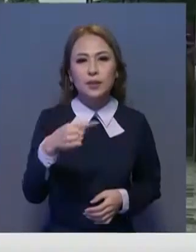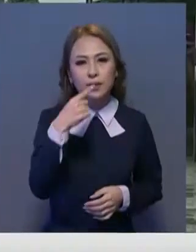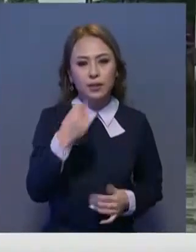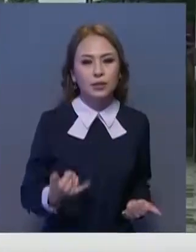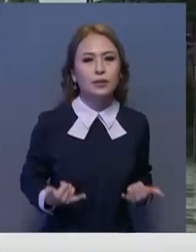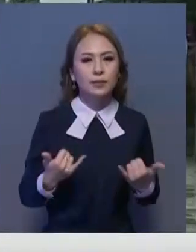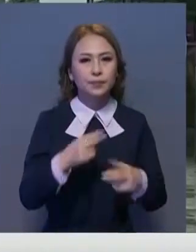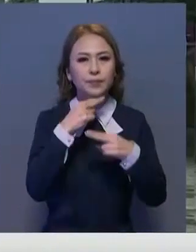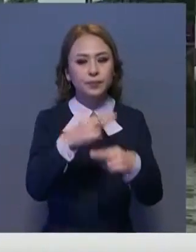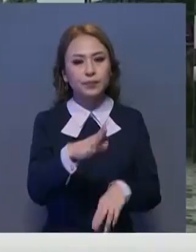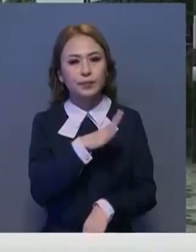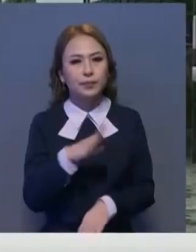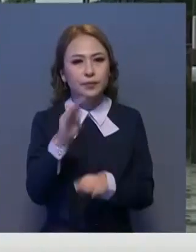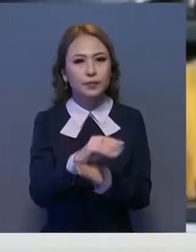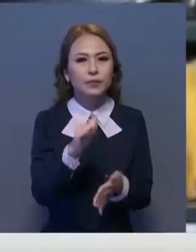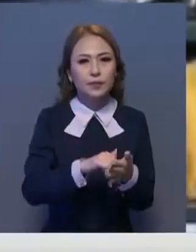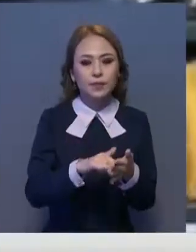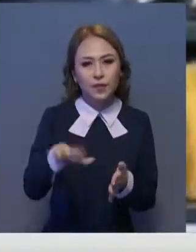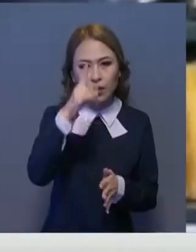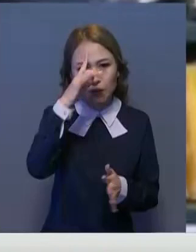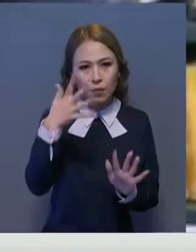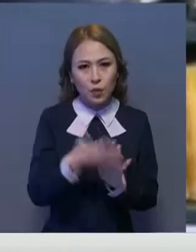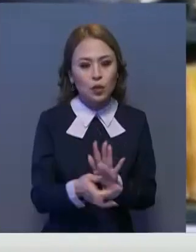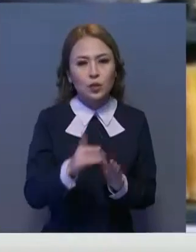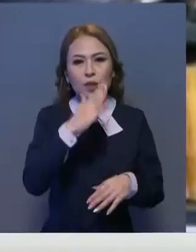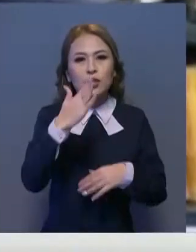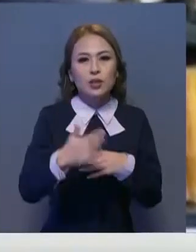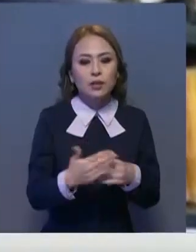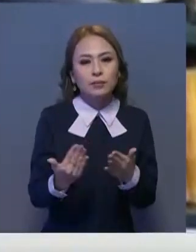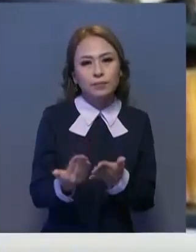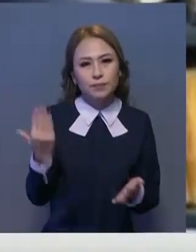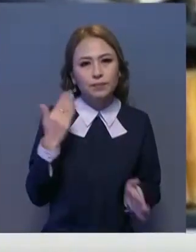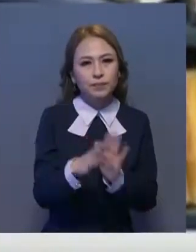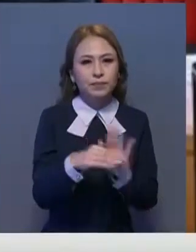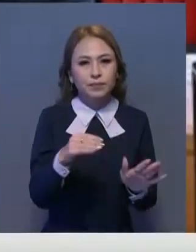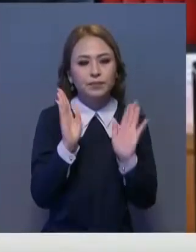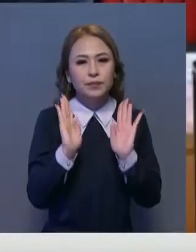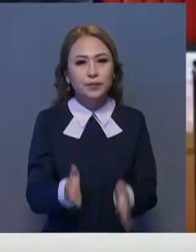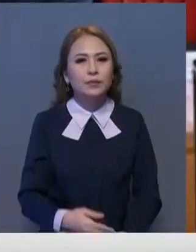баса назар аударған. Мұның себебі түсінікті. Жақында кезектен тыс сайлау өтеді.